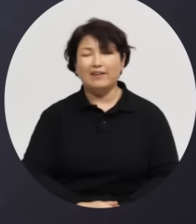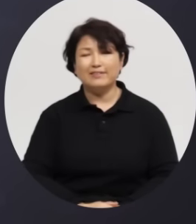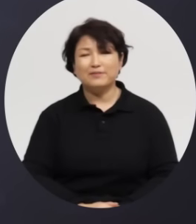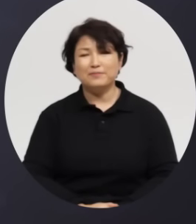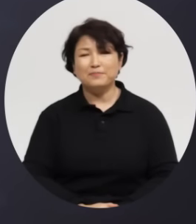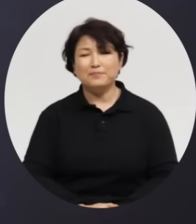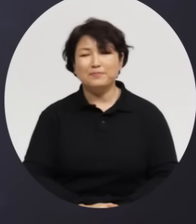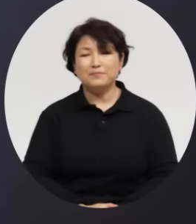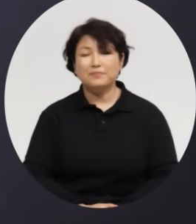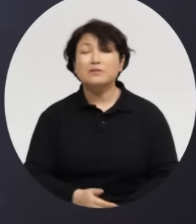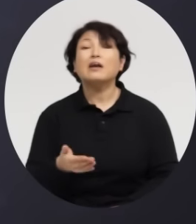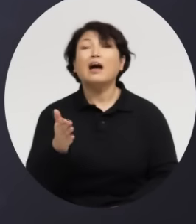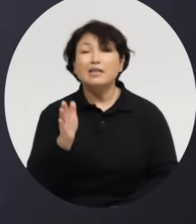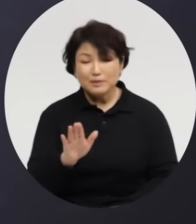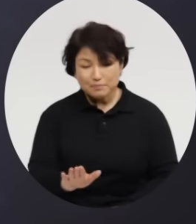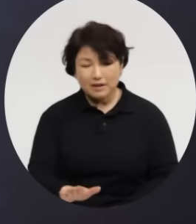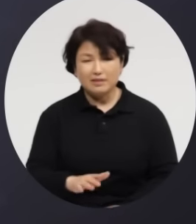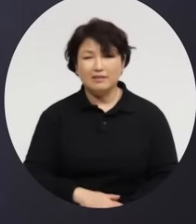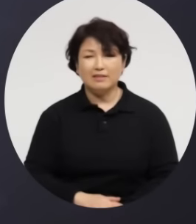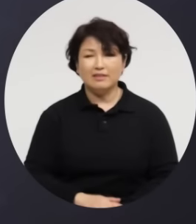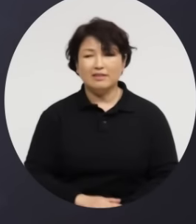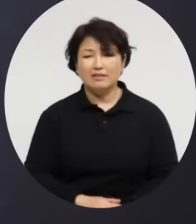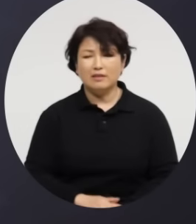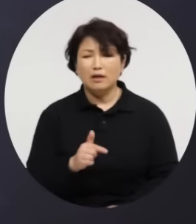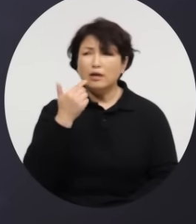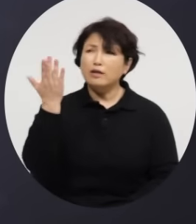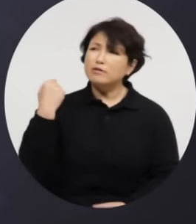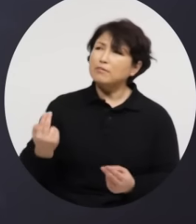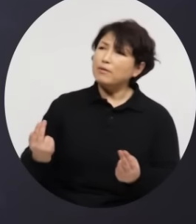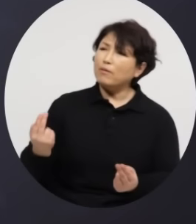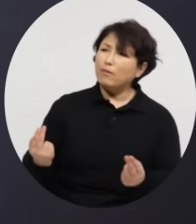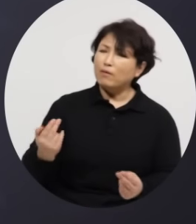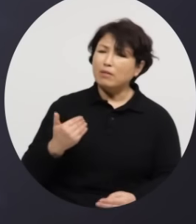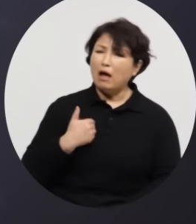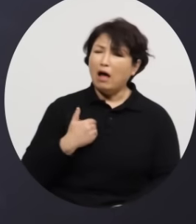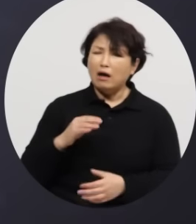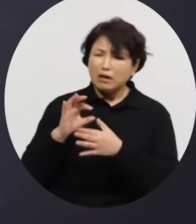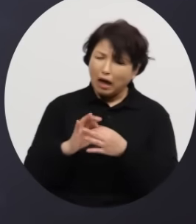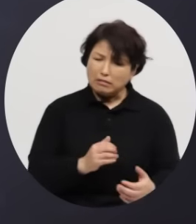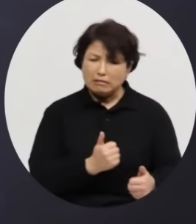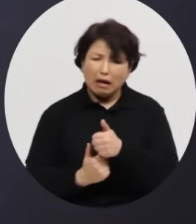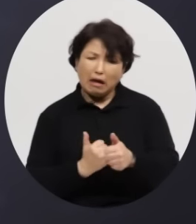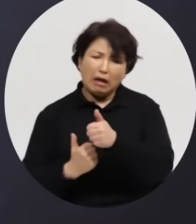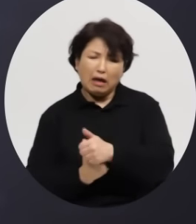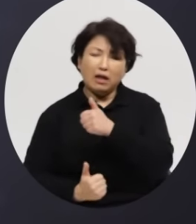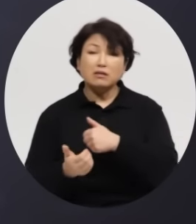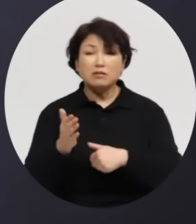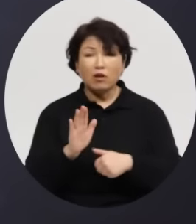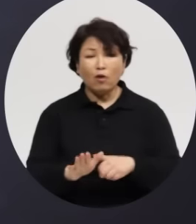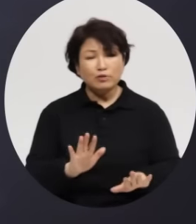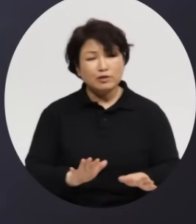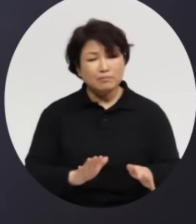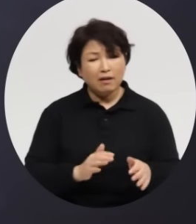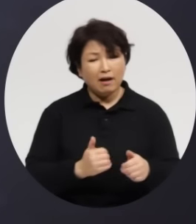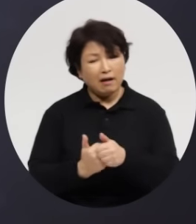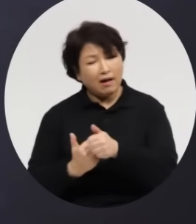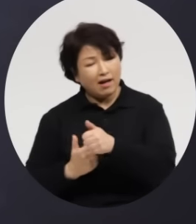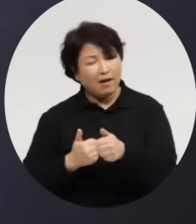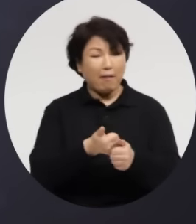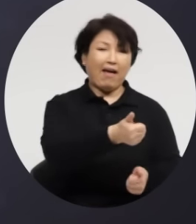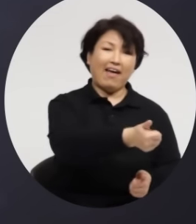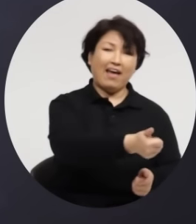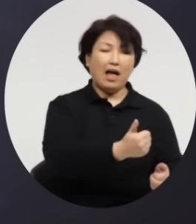그러니까 아직도 안 될 때가 있지만은 그러나 전에는 30번 다 안 됐다면 이제는